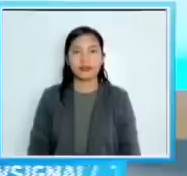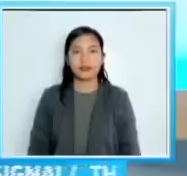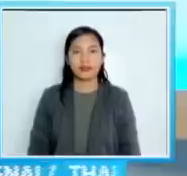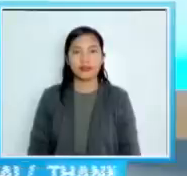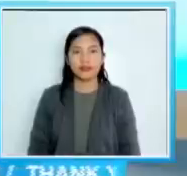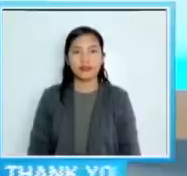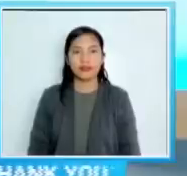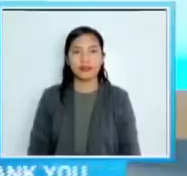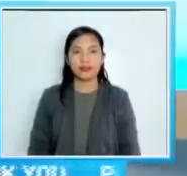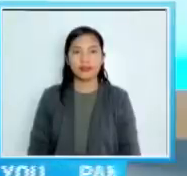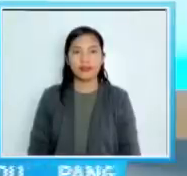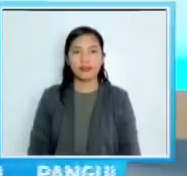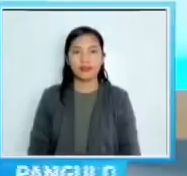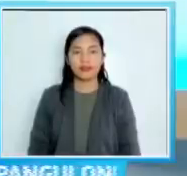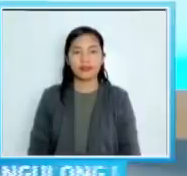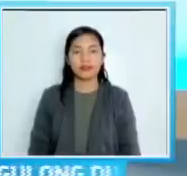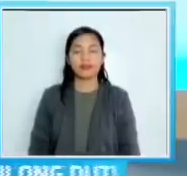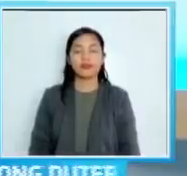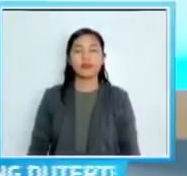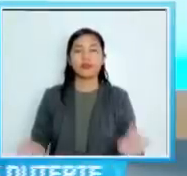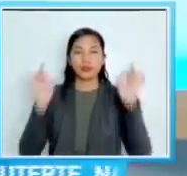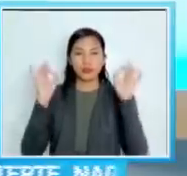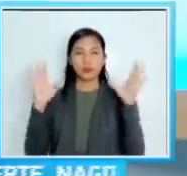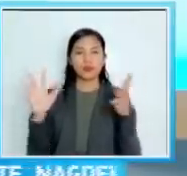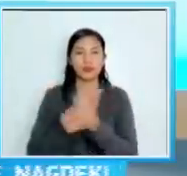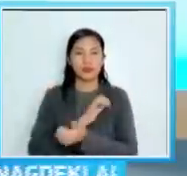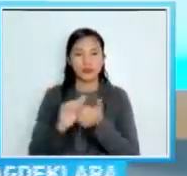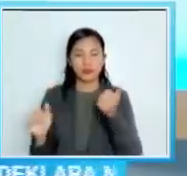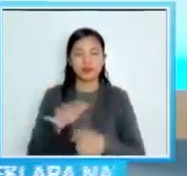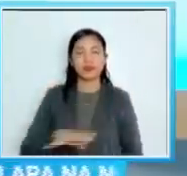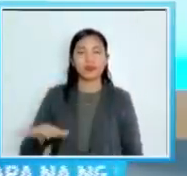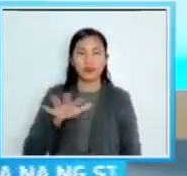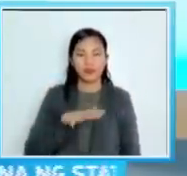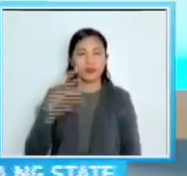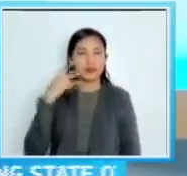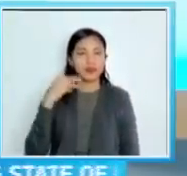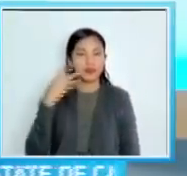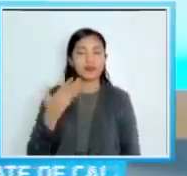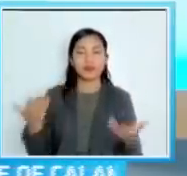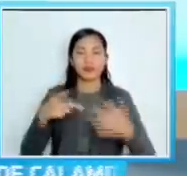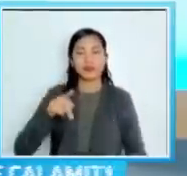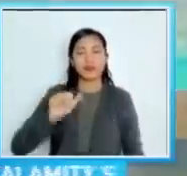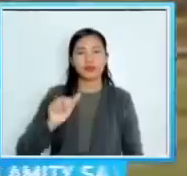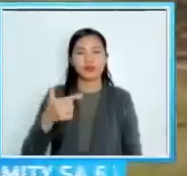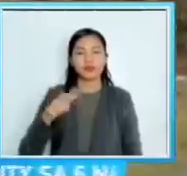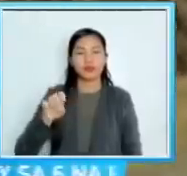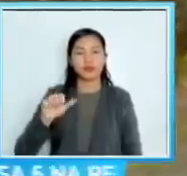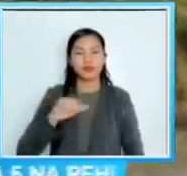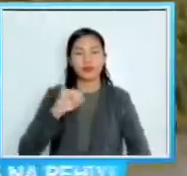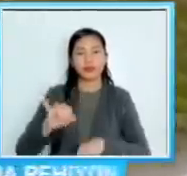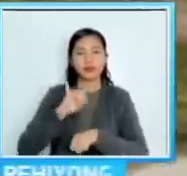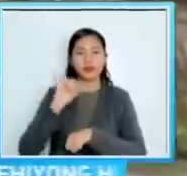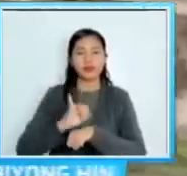Umali. Matinding pinsala ang tinamo ng mga nakatira sa Pag-asa Island dulot ng Bagyong Odette. Sa pag-iikot ng Philippine Coast